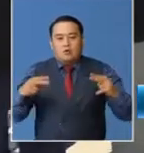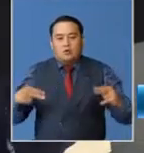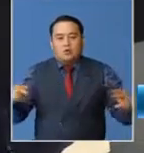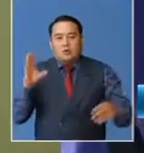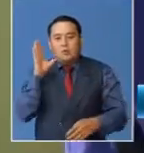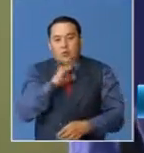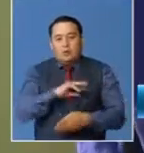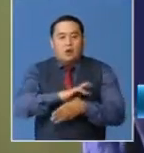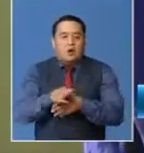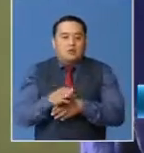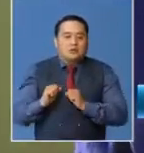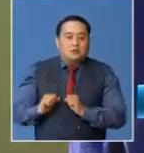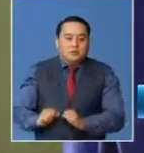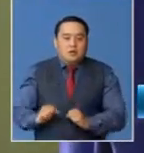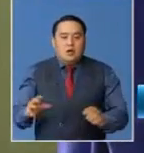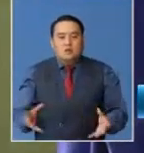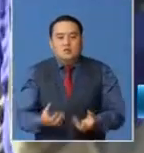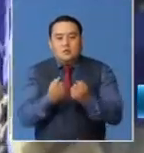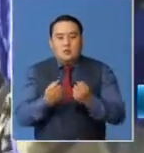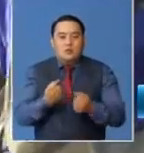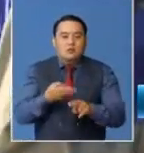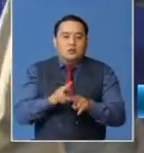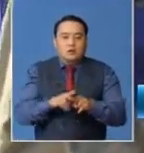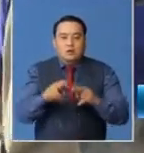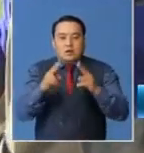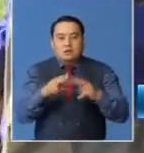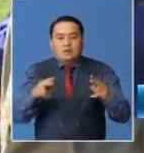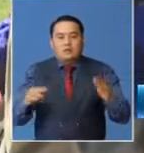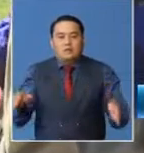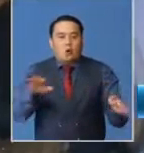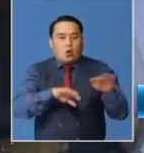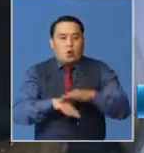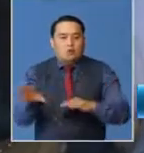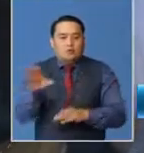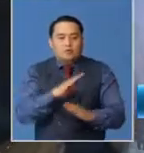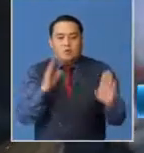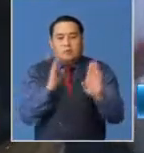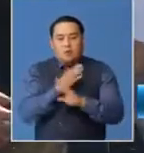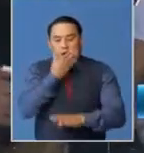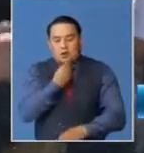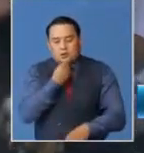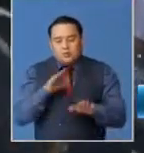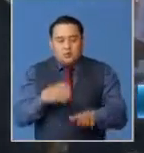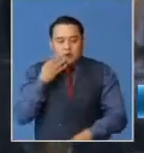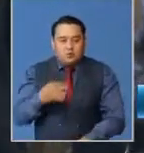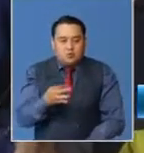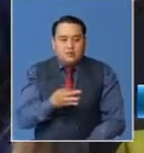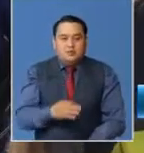скалам, обеспечивать страховку восходящим гору. Ими покорены и изучены почти все природные достопримечательности края